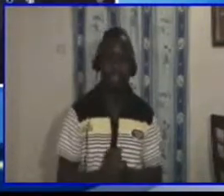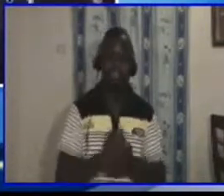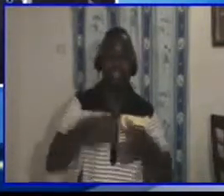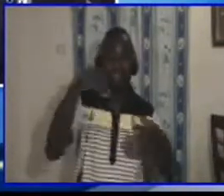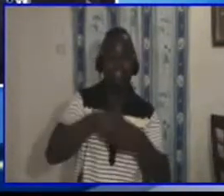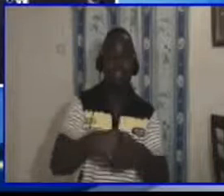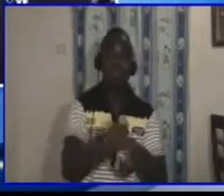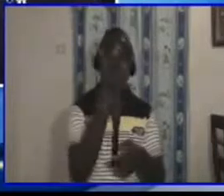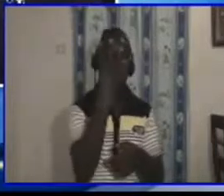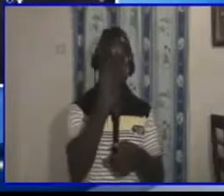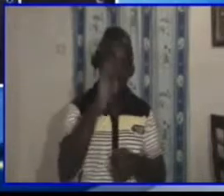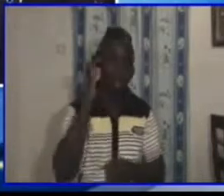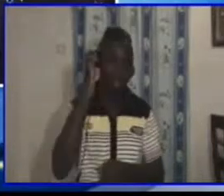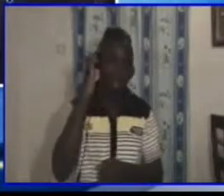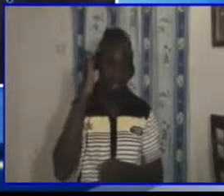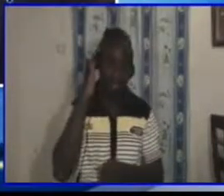vangeli